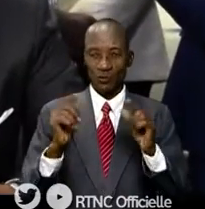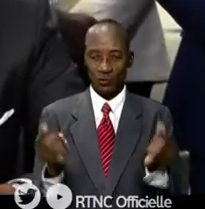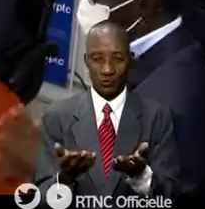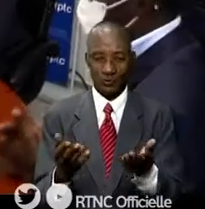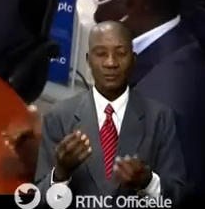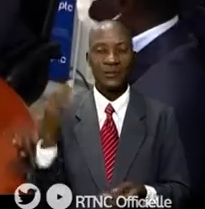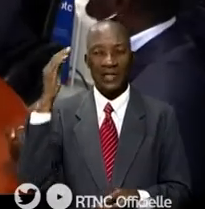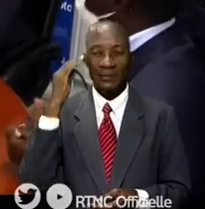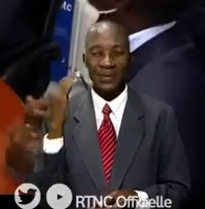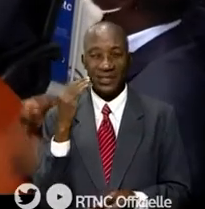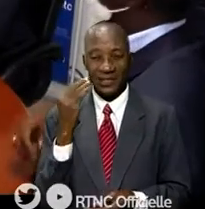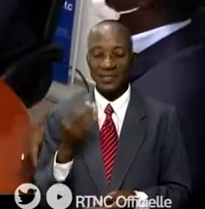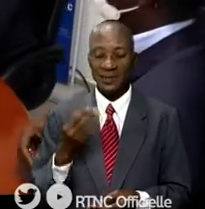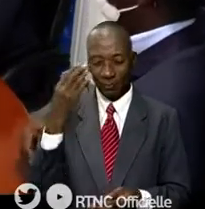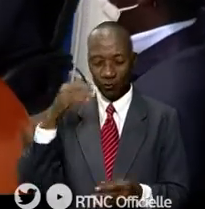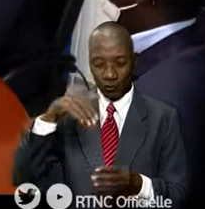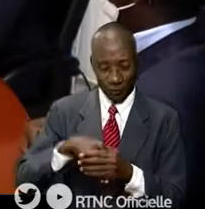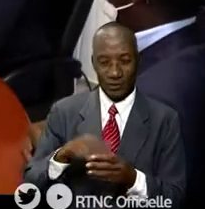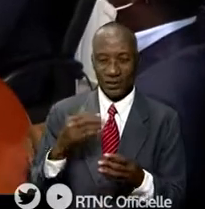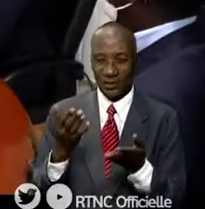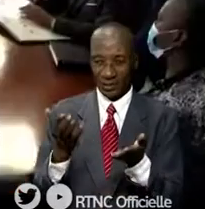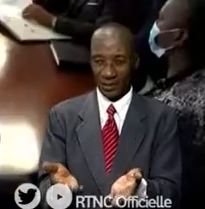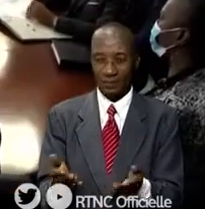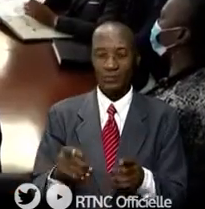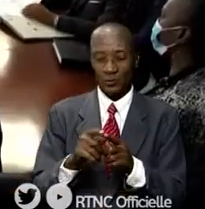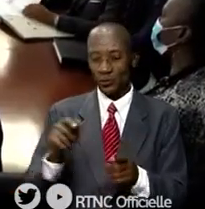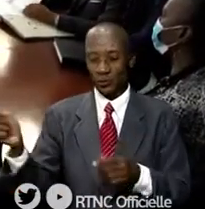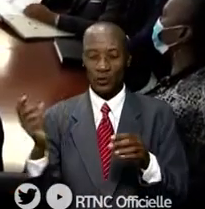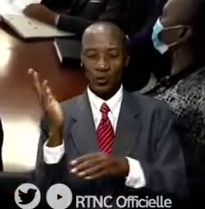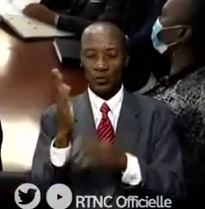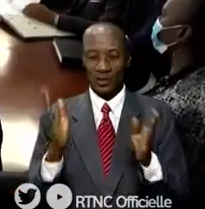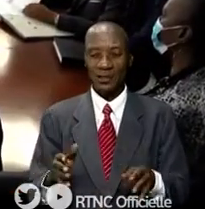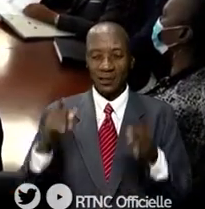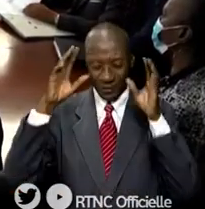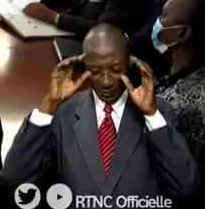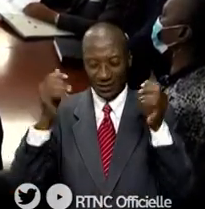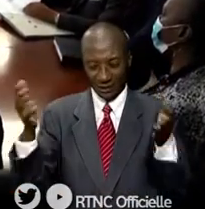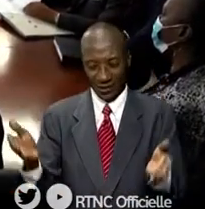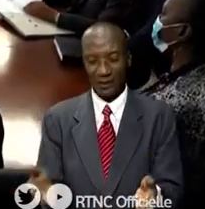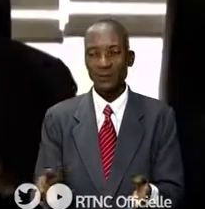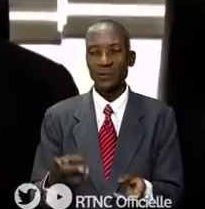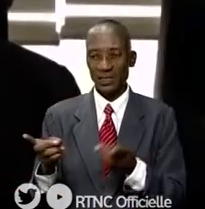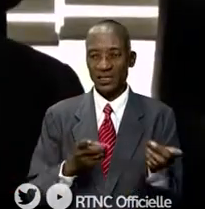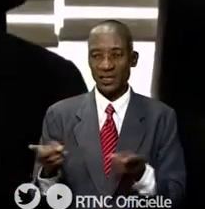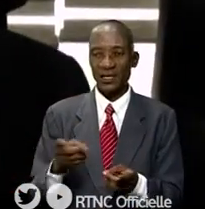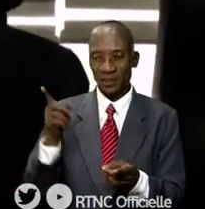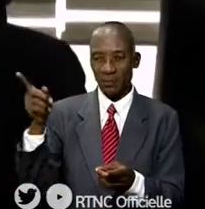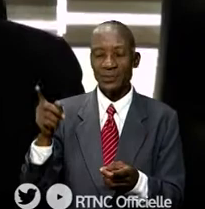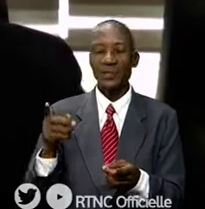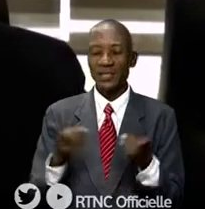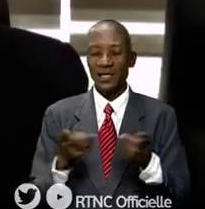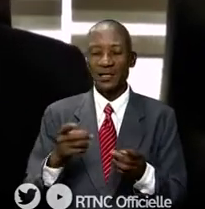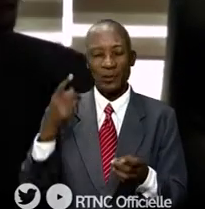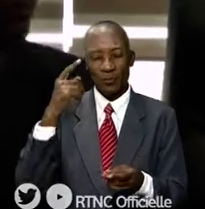PT Intic, Frédéric Kibassa, quelques conseillers principaux du chef de l'État et les directeurs de cette structure étatique. Dans sa